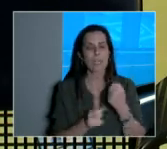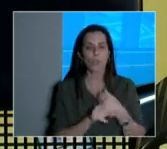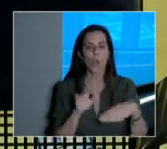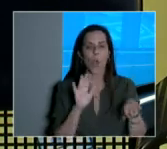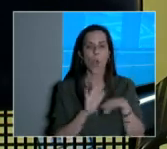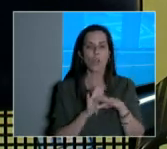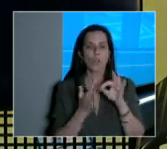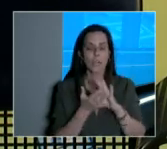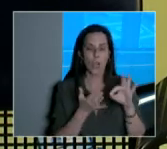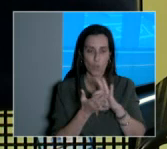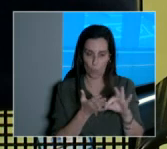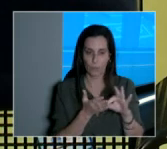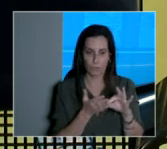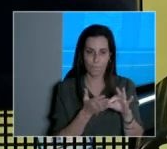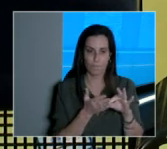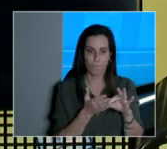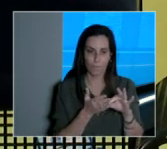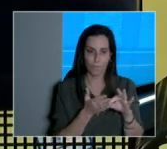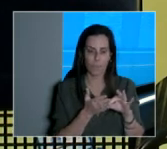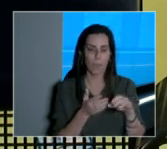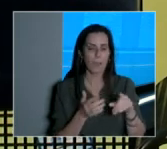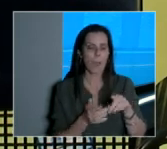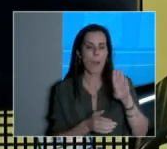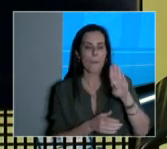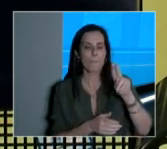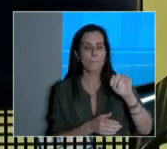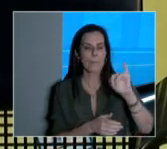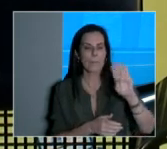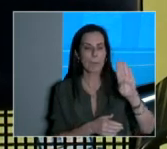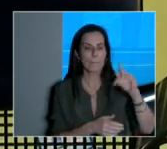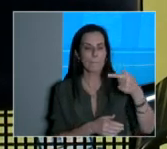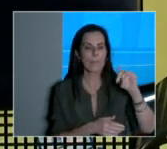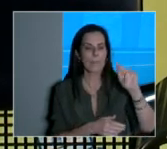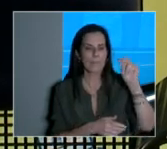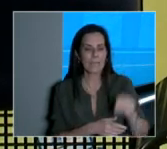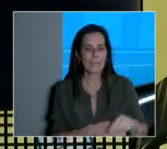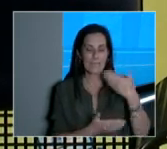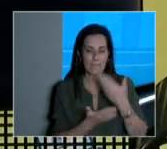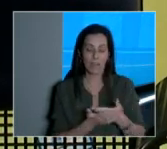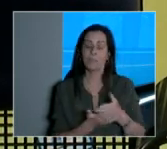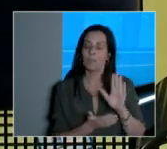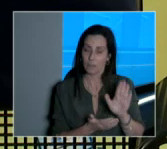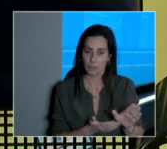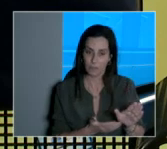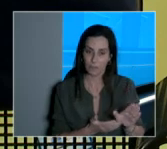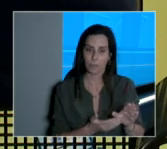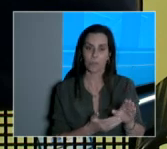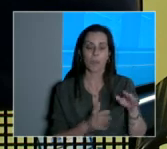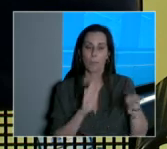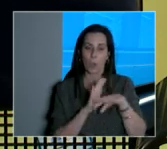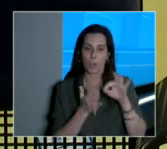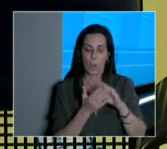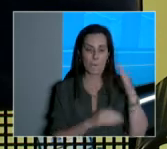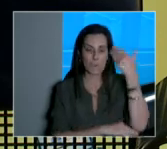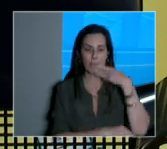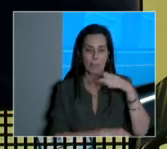אותו בנוסח שבני בגין מהליכוד הציע. הוא הציע שיוגדר בחוק